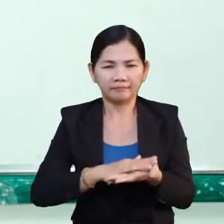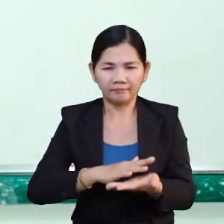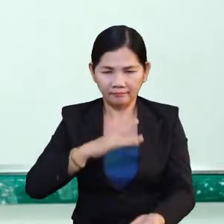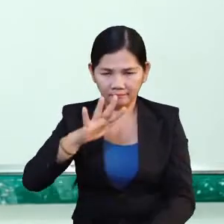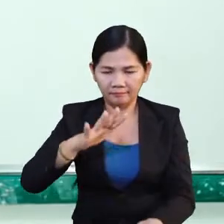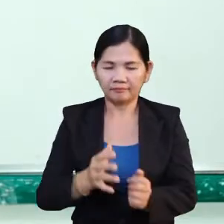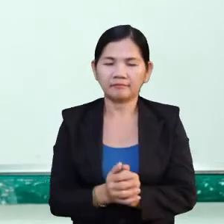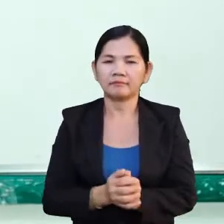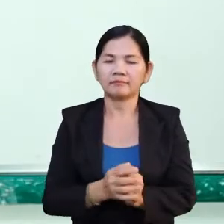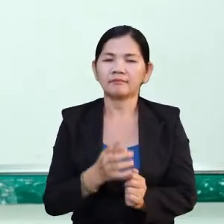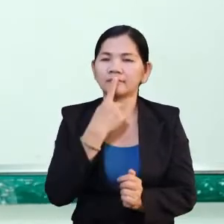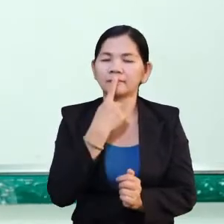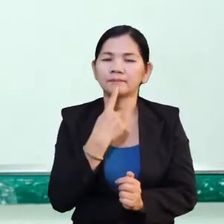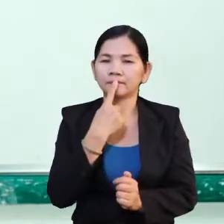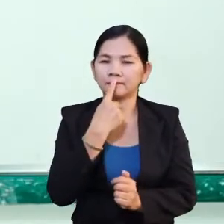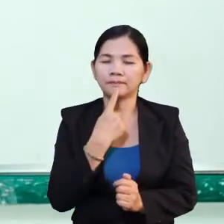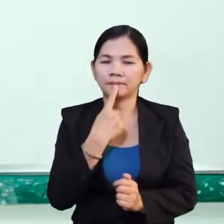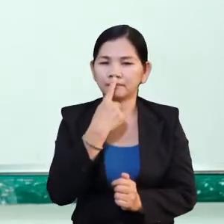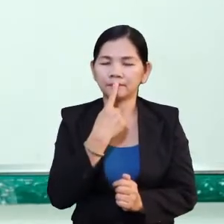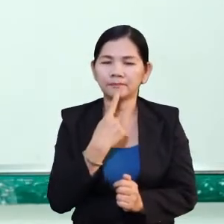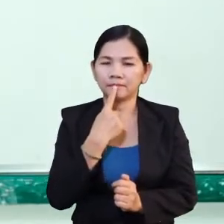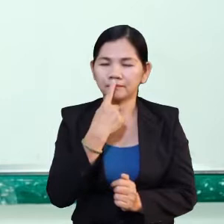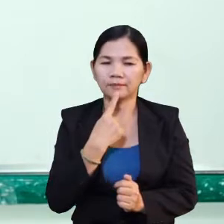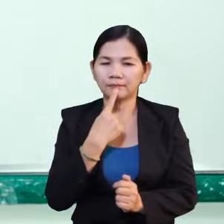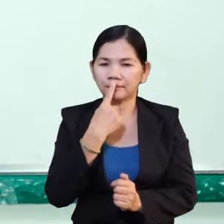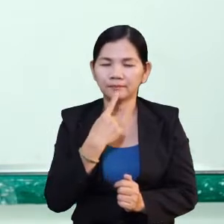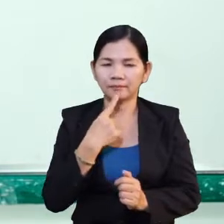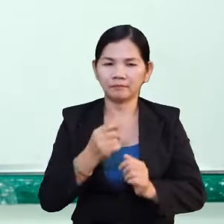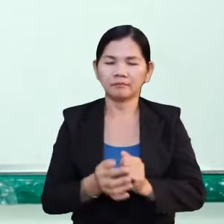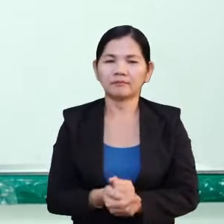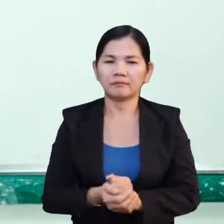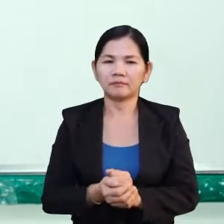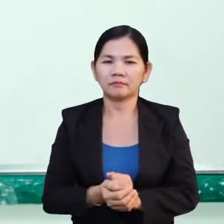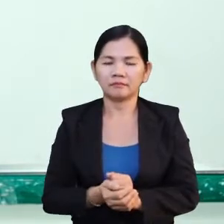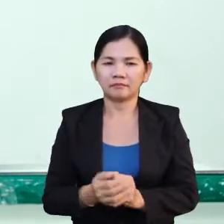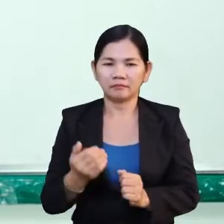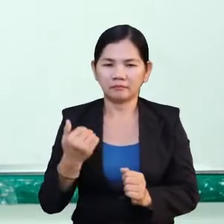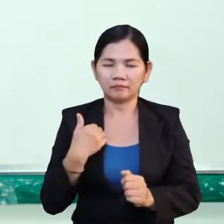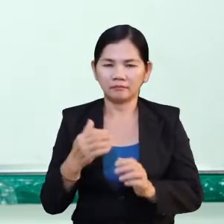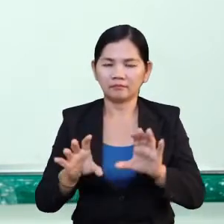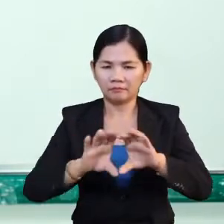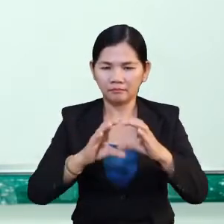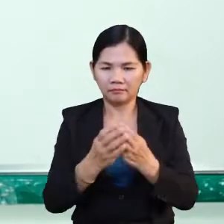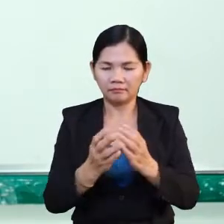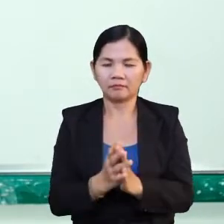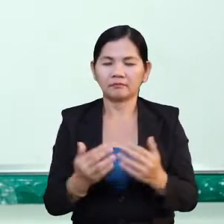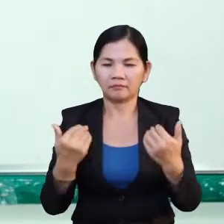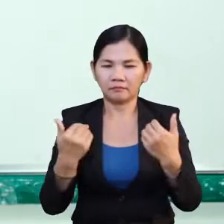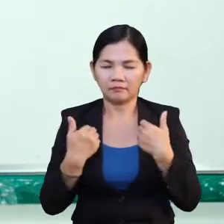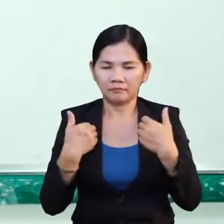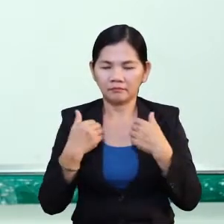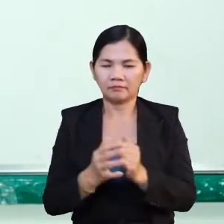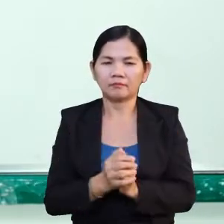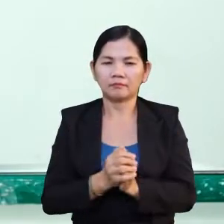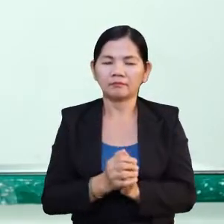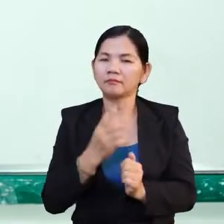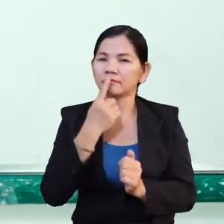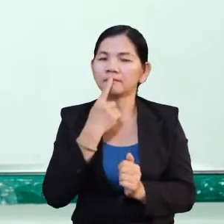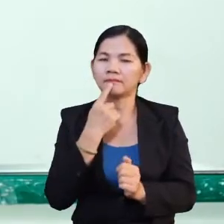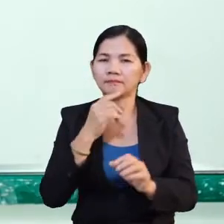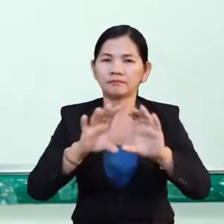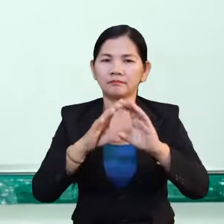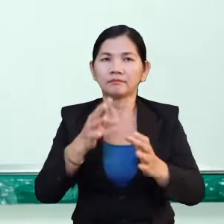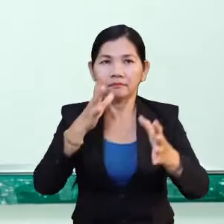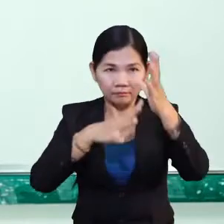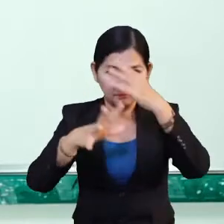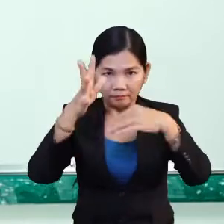ចាគេហៅថាពណ៌ក្រក្រហមណាអញ្ចឹងកូនមើលនៅថ្នាក់រៀនរបស់យើងមើលមានអ្វីខ្លះដែលជាពណ៌ក្រហមនៅក្នុងបន្ទ